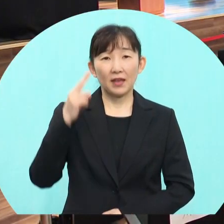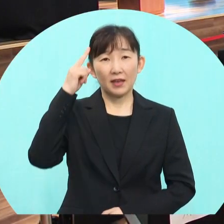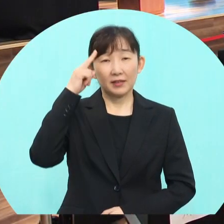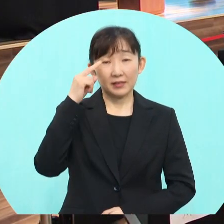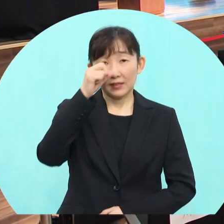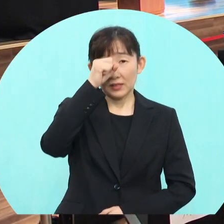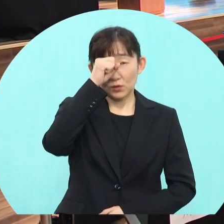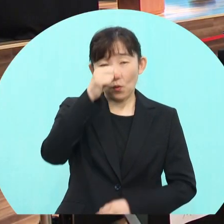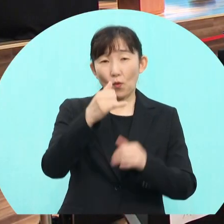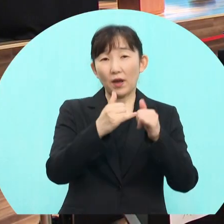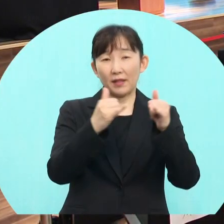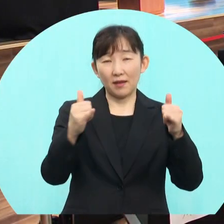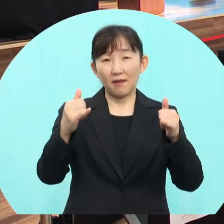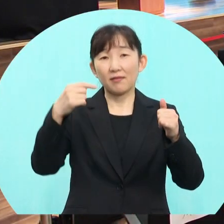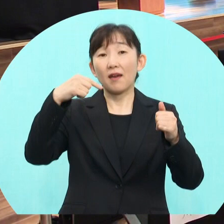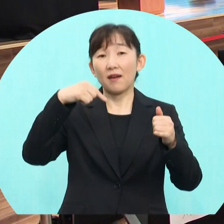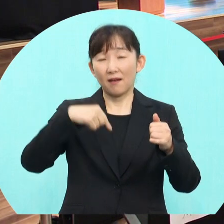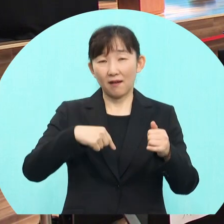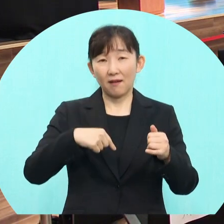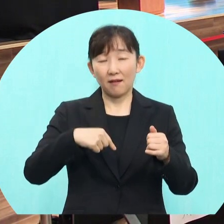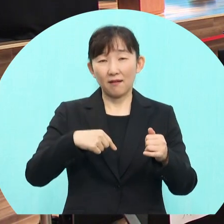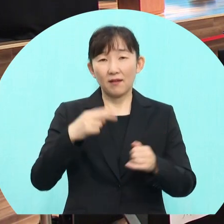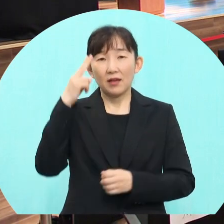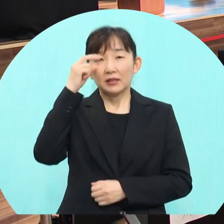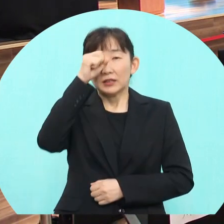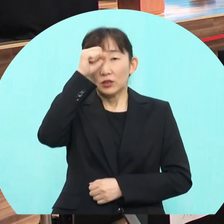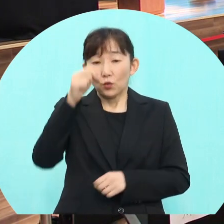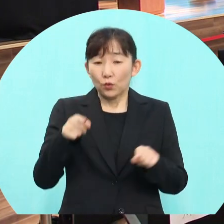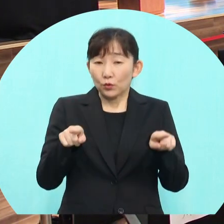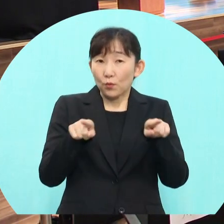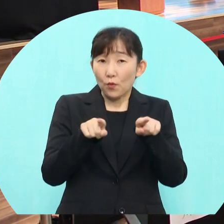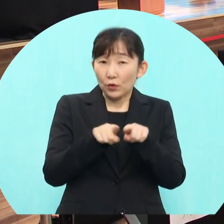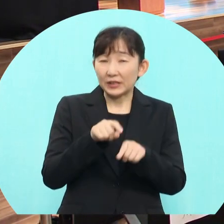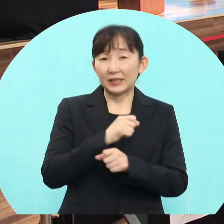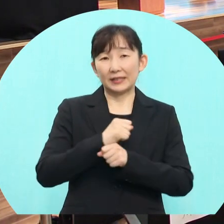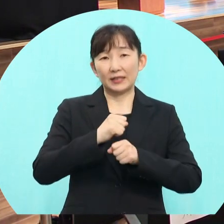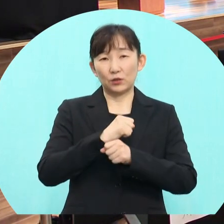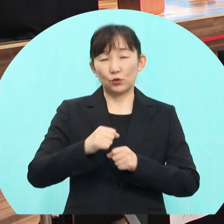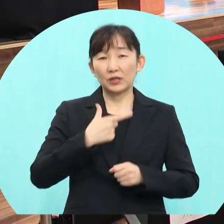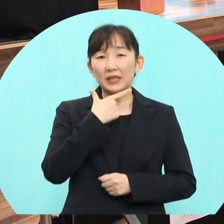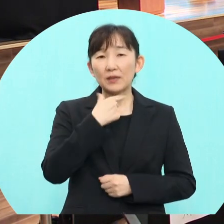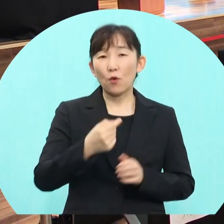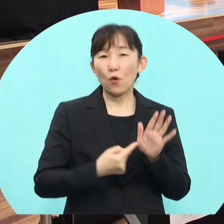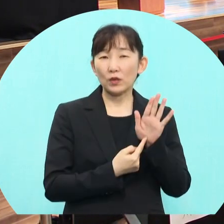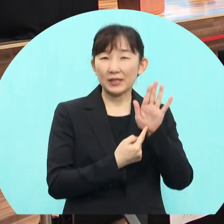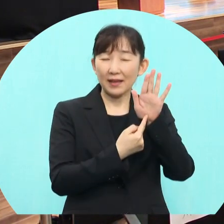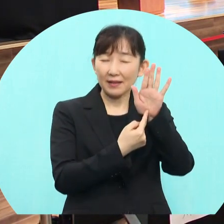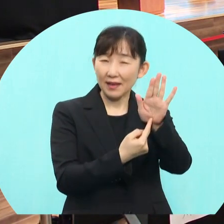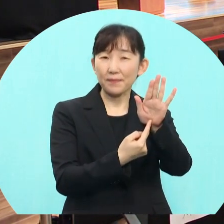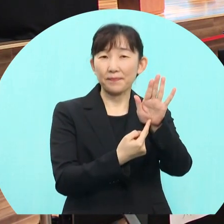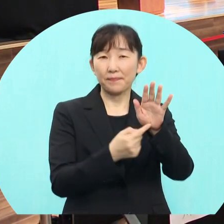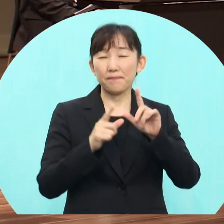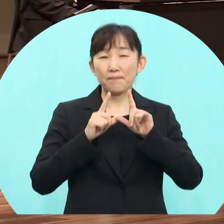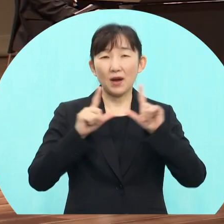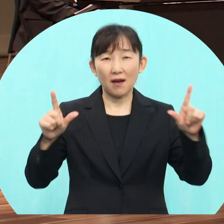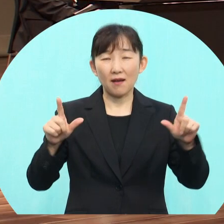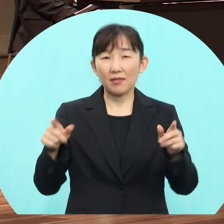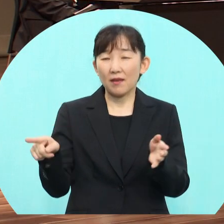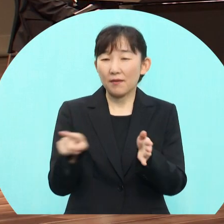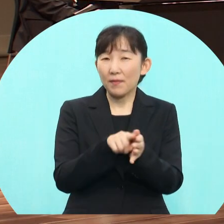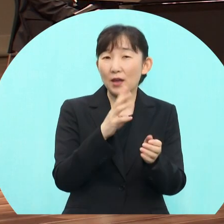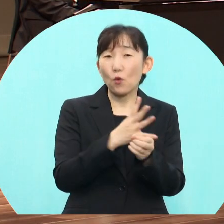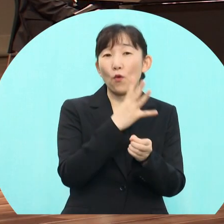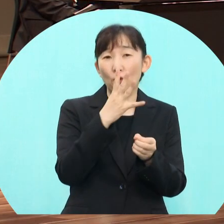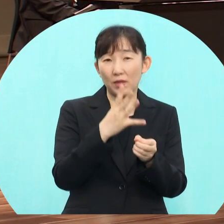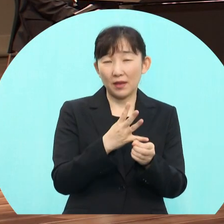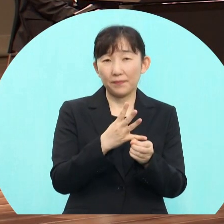認知症の方たちの中から認知症と共に生きる希望宣言が出されて4年。阿部